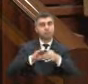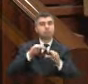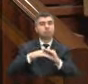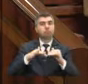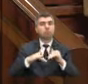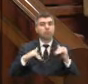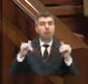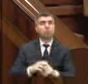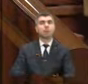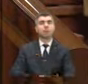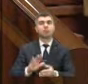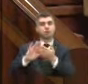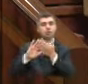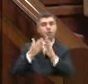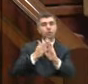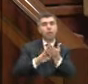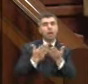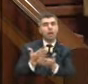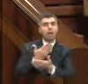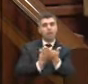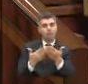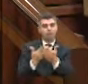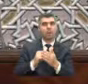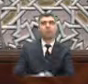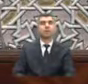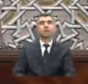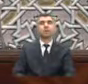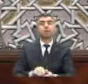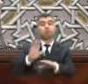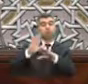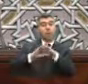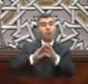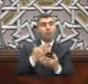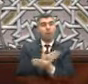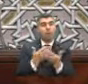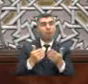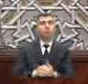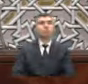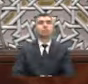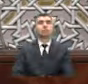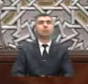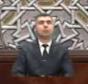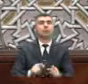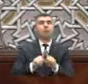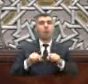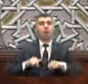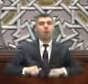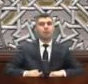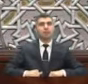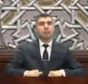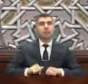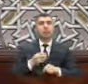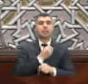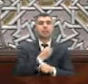البرلمان والمجتمع المدني، يخبر فيها بما يلي: طلب السيد وزير الصحة ووزير التربية